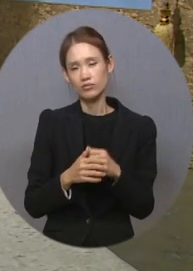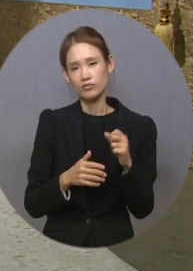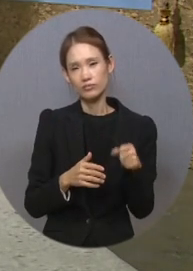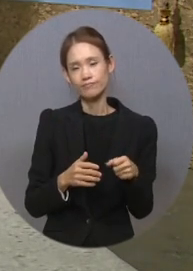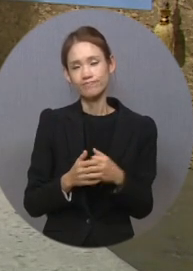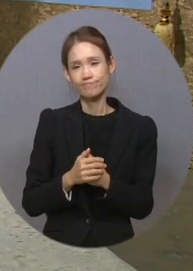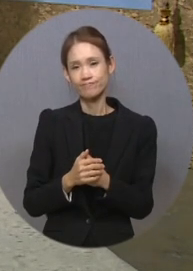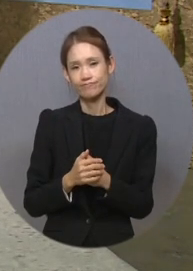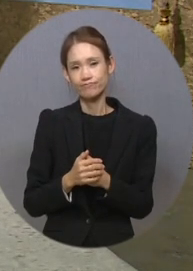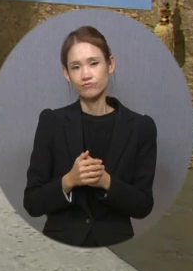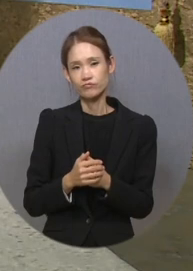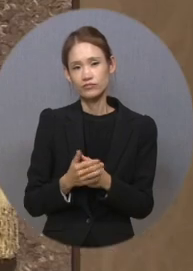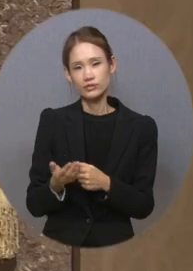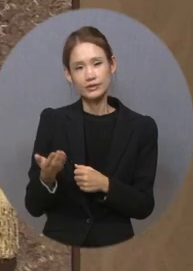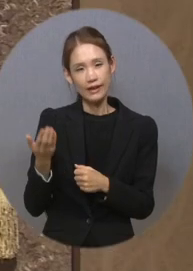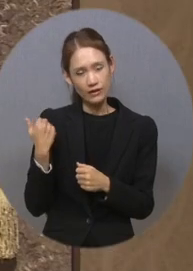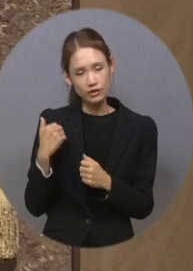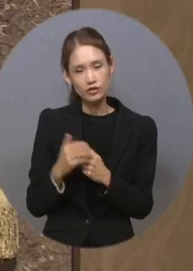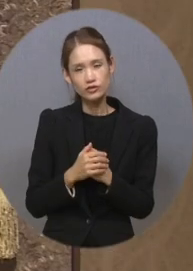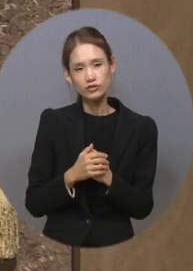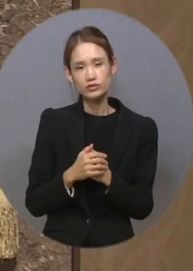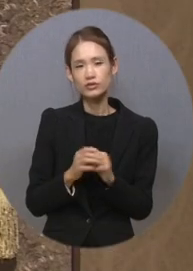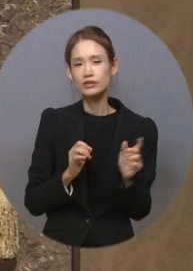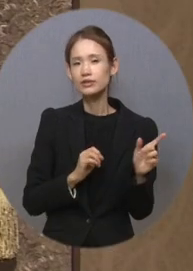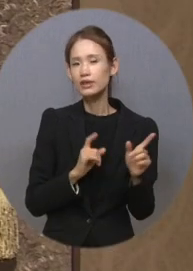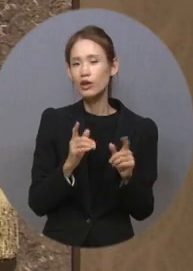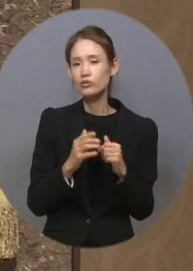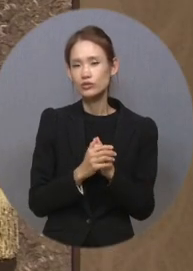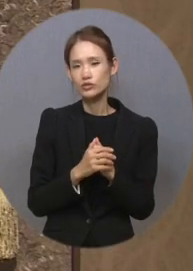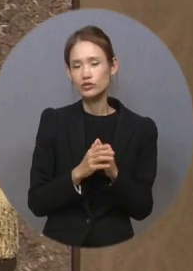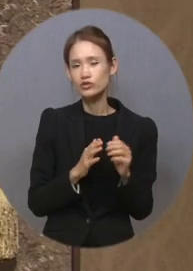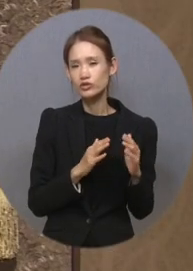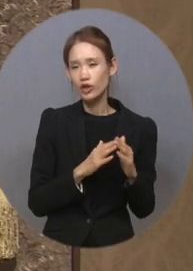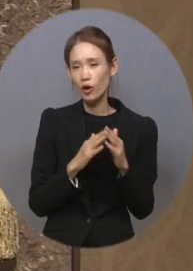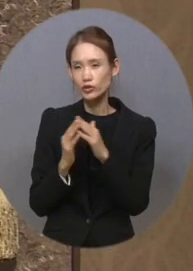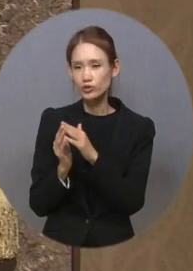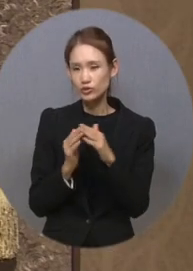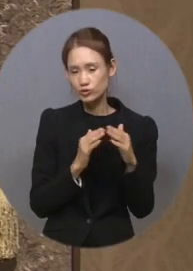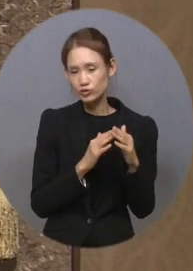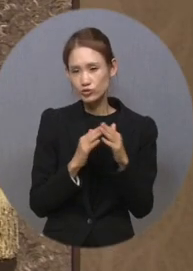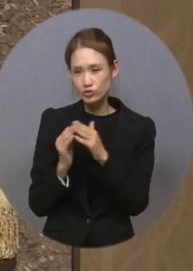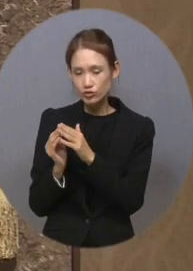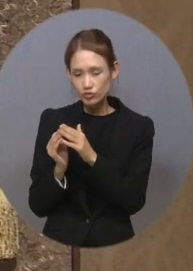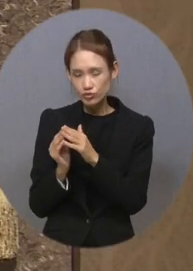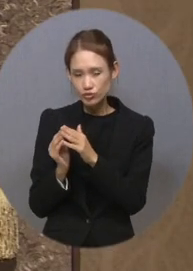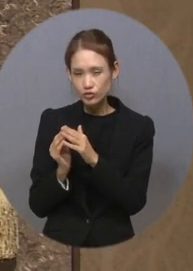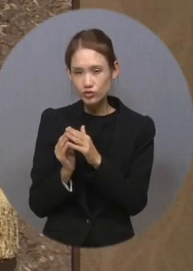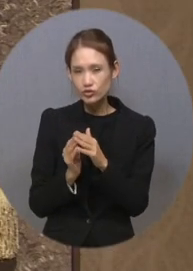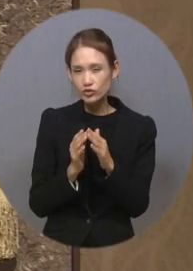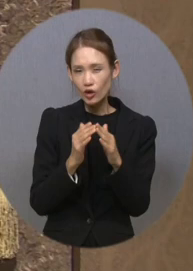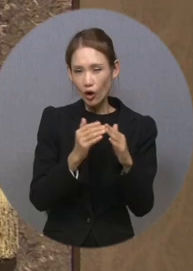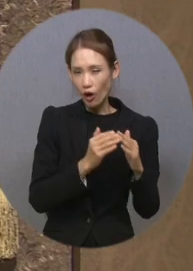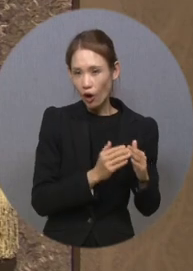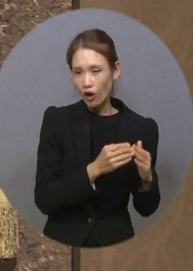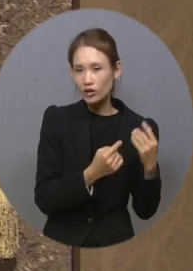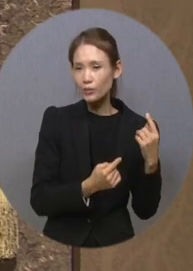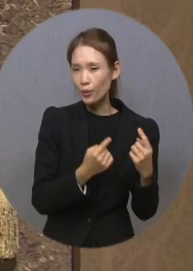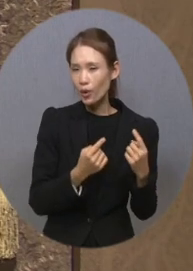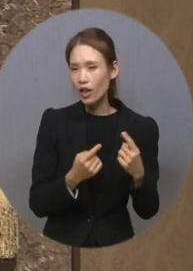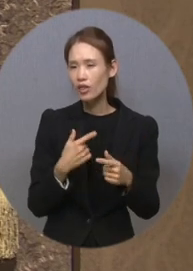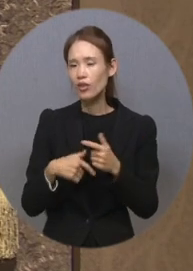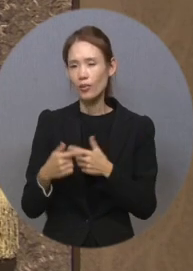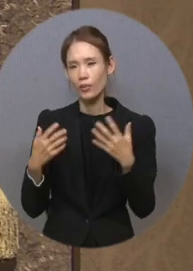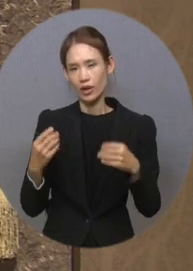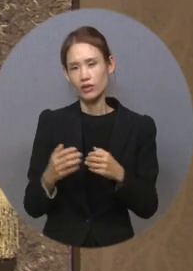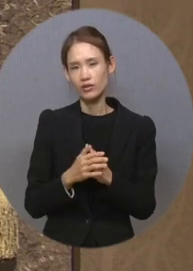이제 종전에는 네. 주로 이제 전출 인구가 네. 전입 인구보다 많습니다. 많이 빠져나가는